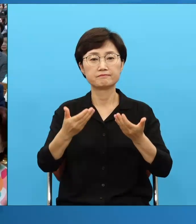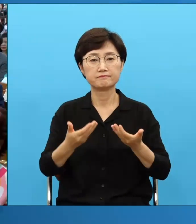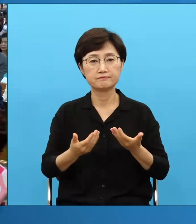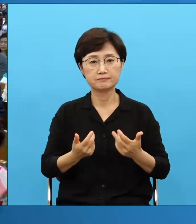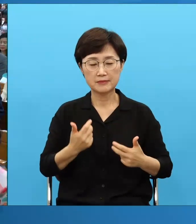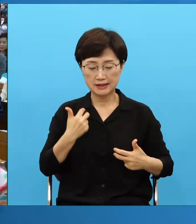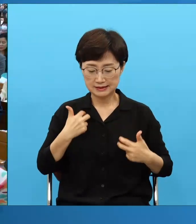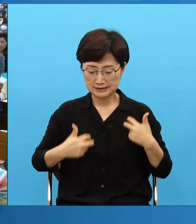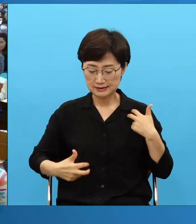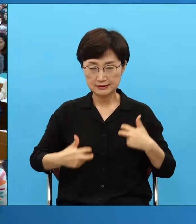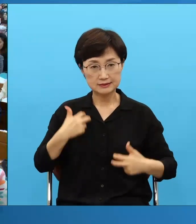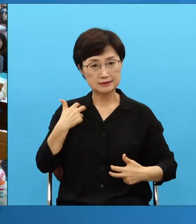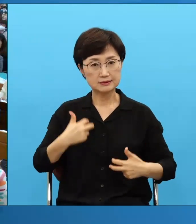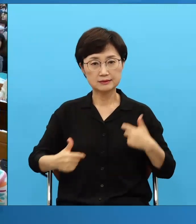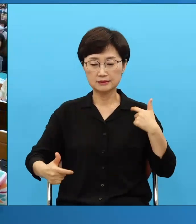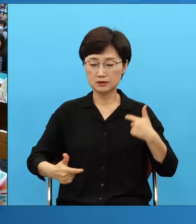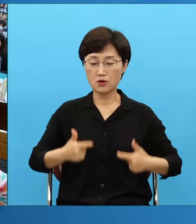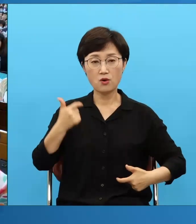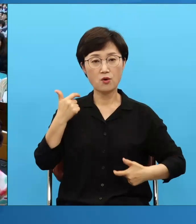경배하니